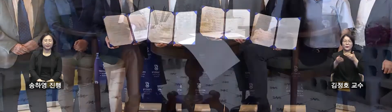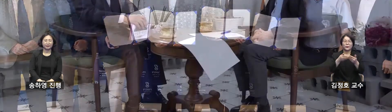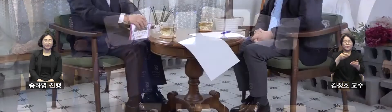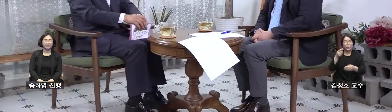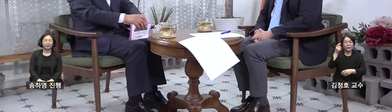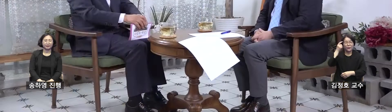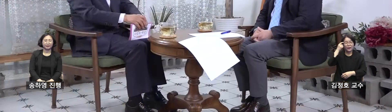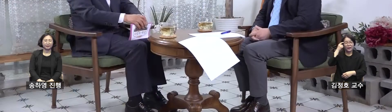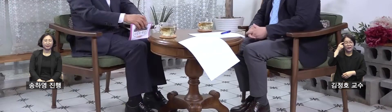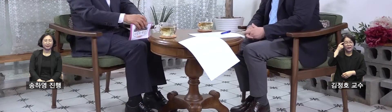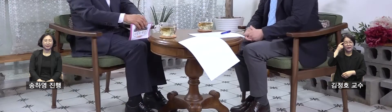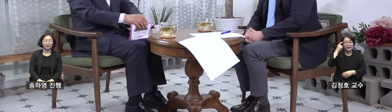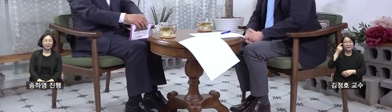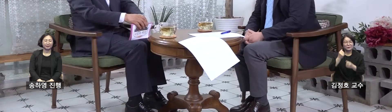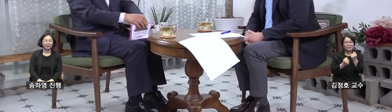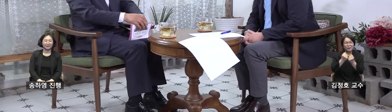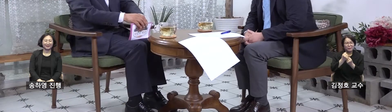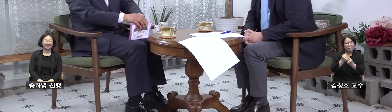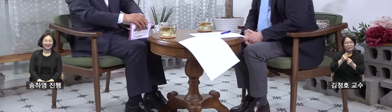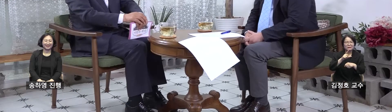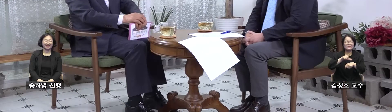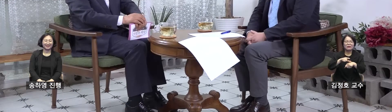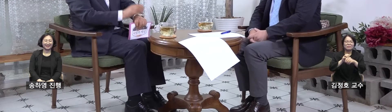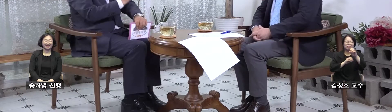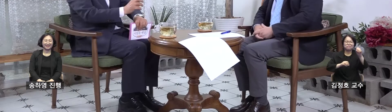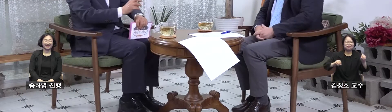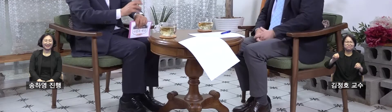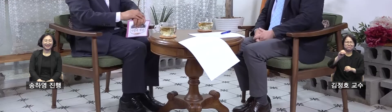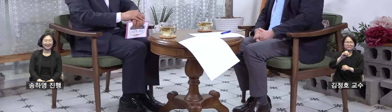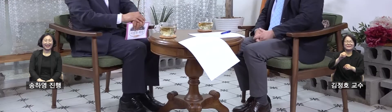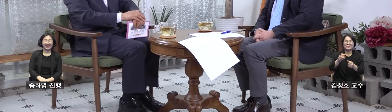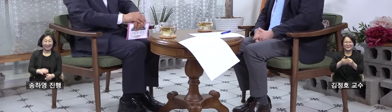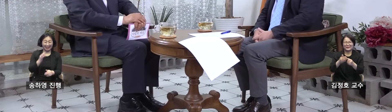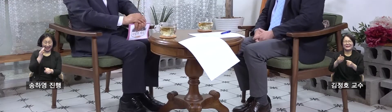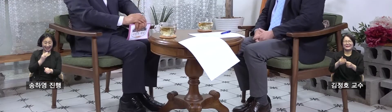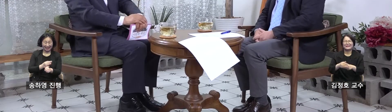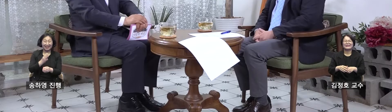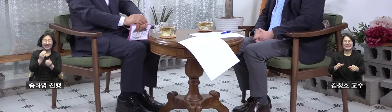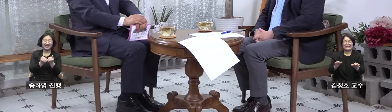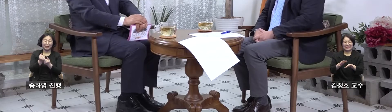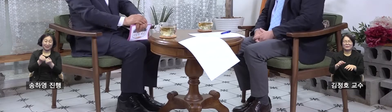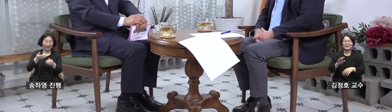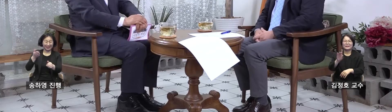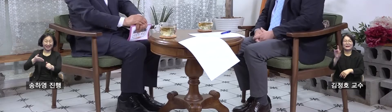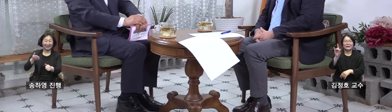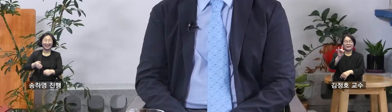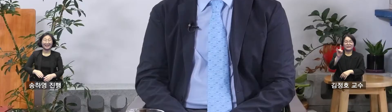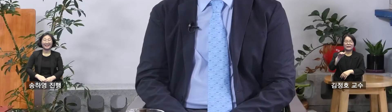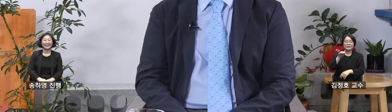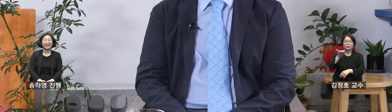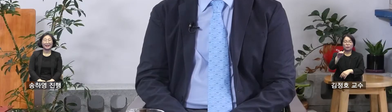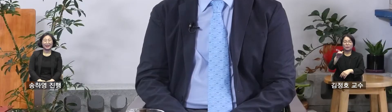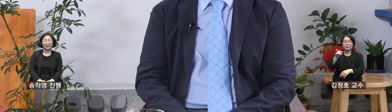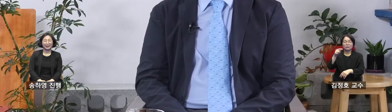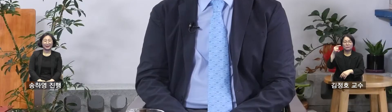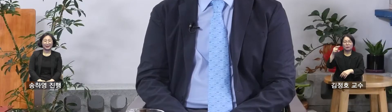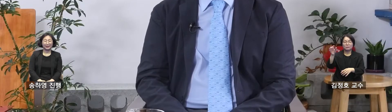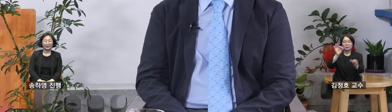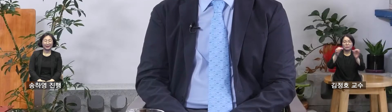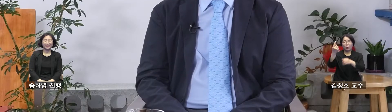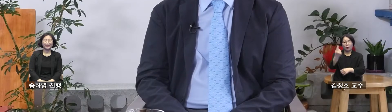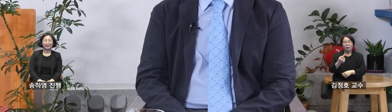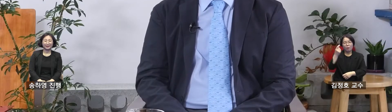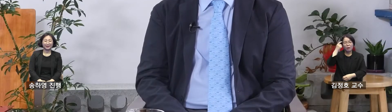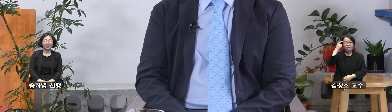그러냐라고 또 설명하면 오늘 한 시간 강의가 돼야 돼서 현대 자동차가 왜 저를 찾아왔냐 이렇게 볼